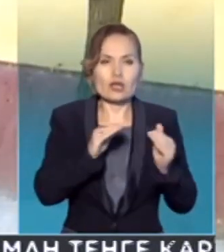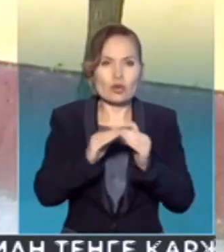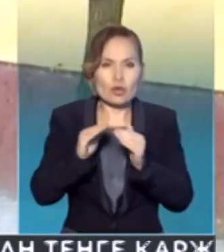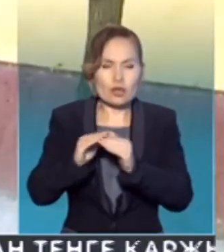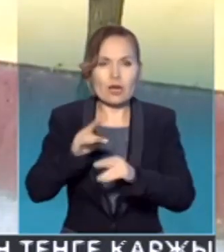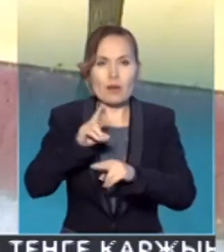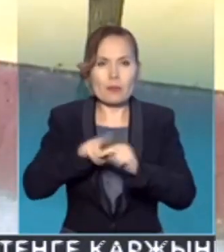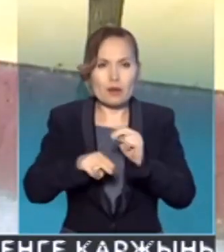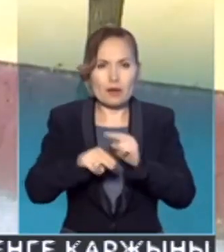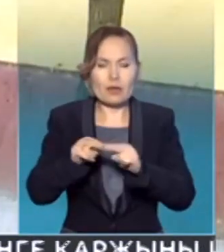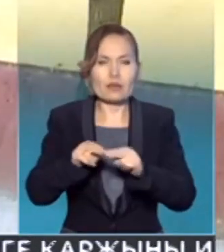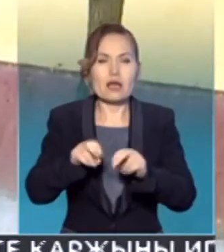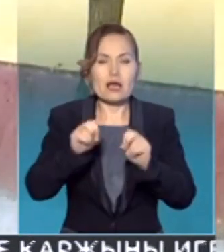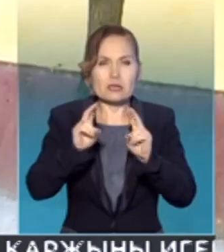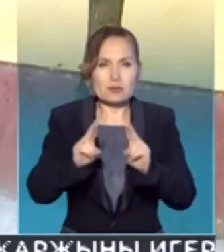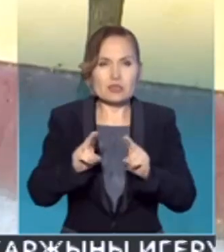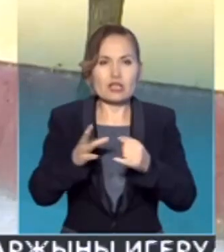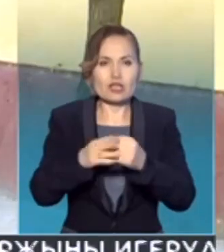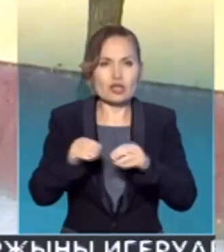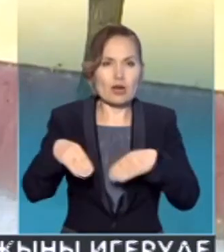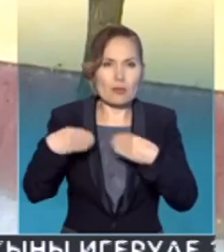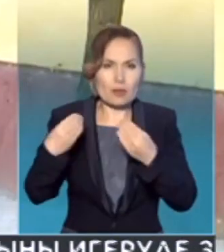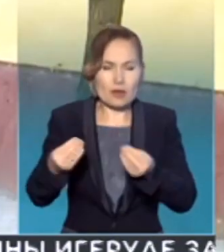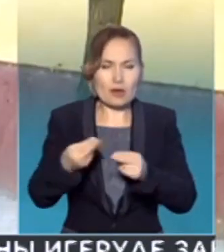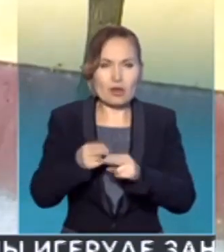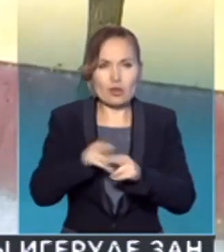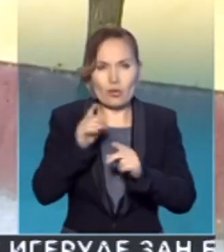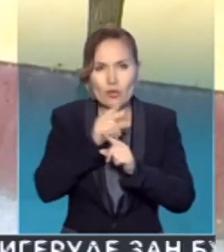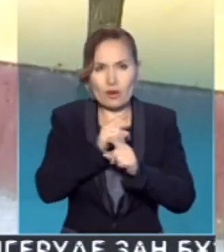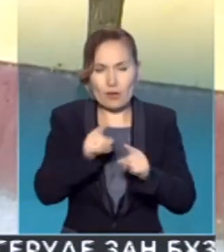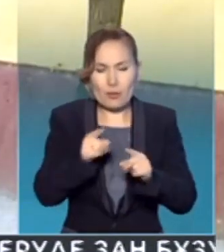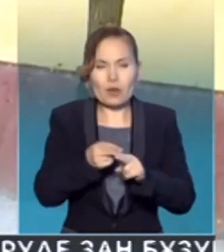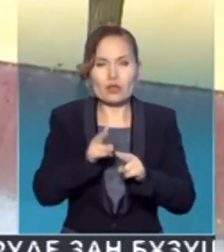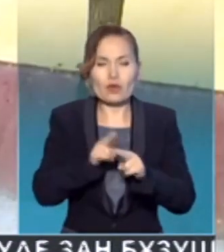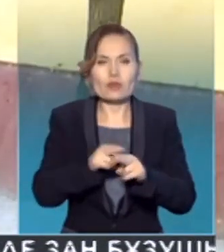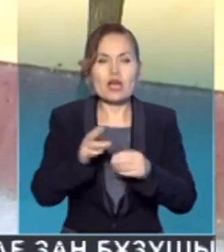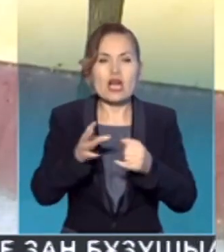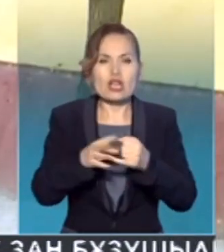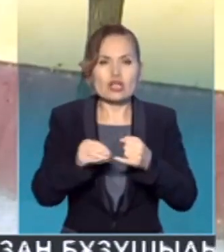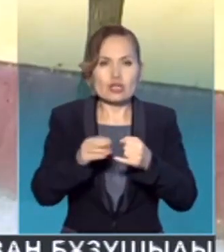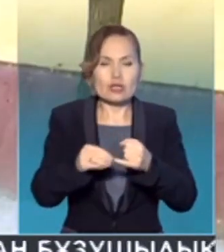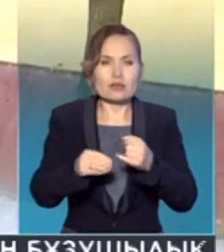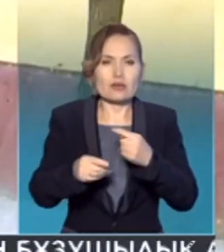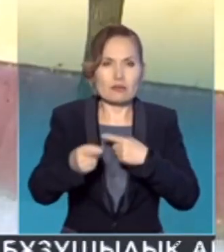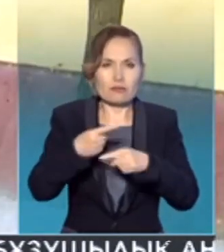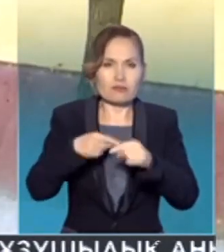берілген, тұрғын үй құрылысы үшін, яғни олар берілген мерзімде игерілмегендіктен осы арнайы қорға қайтарылды.